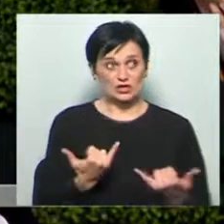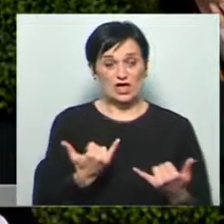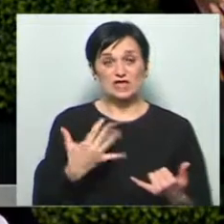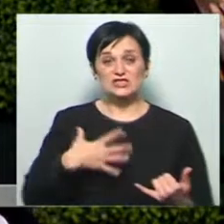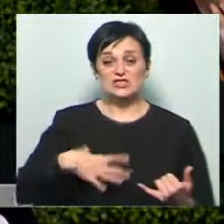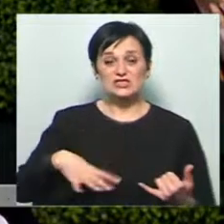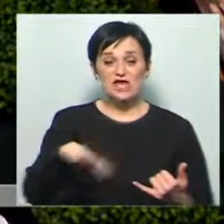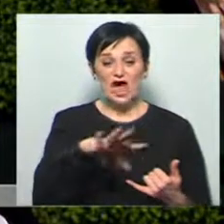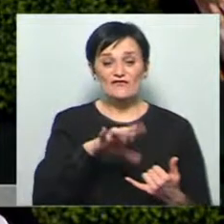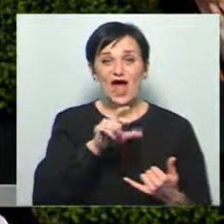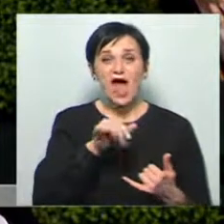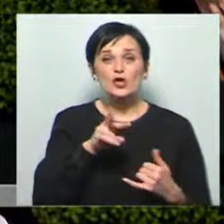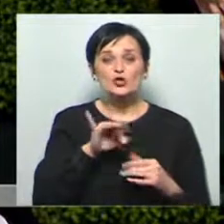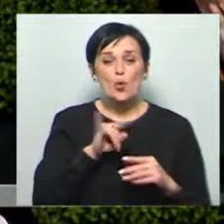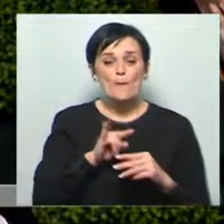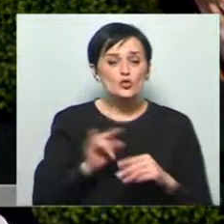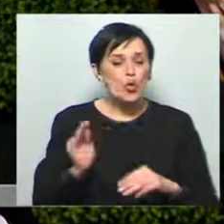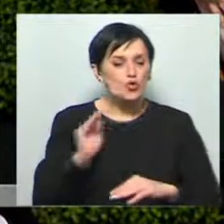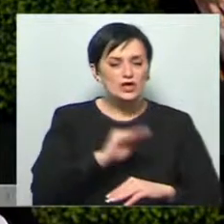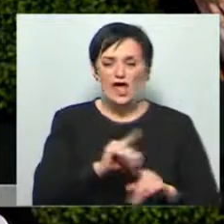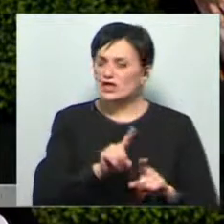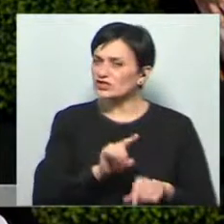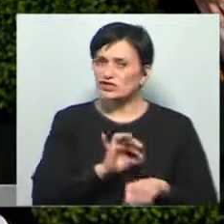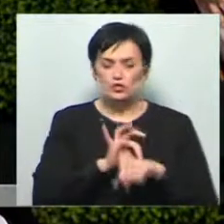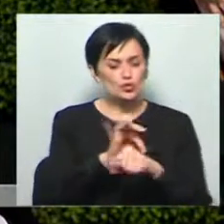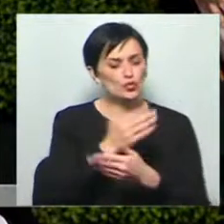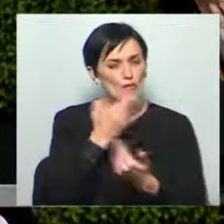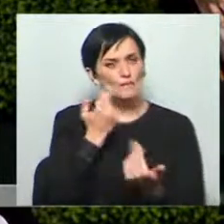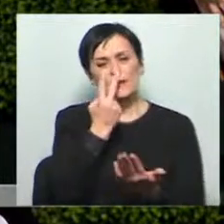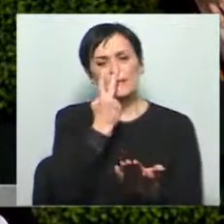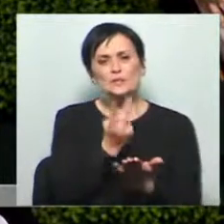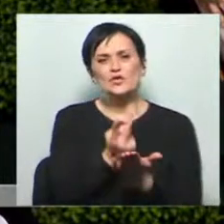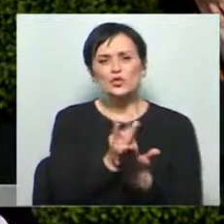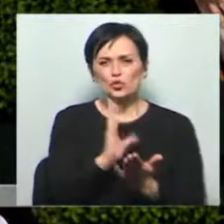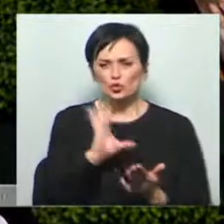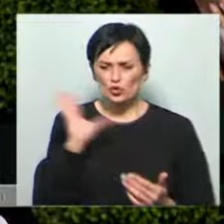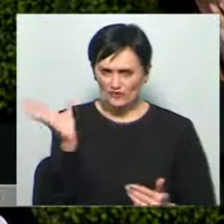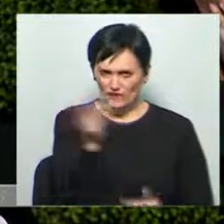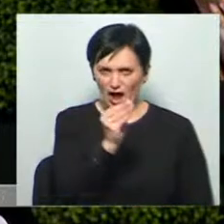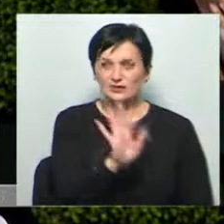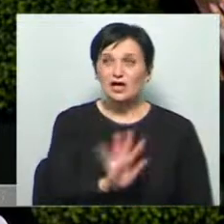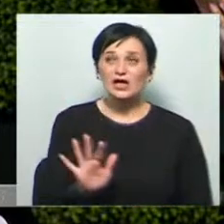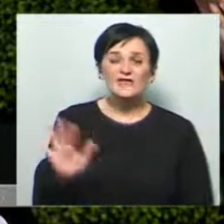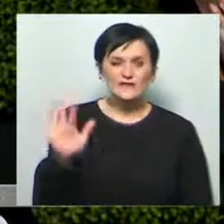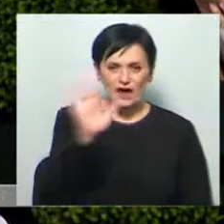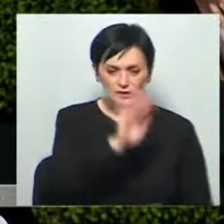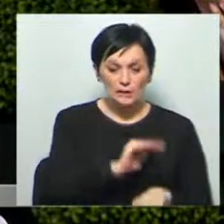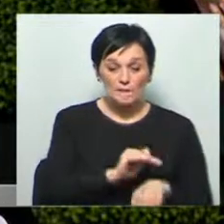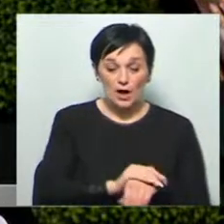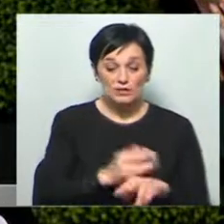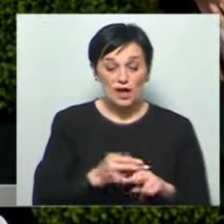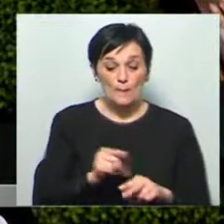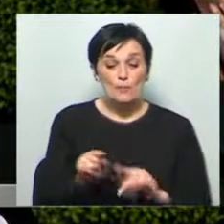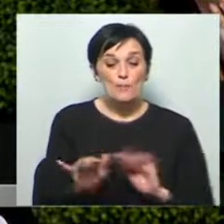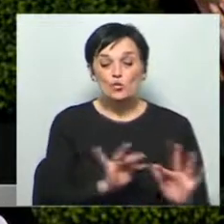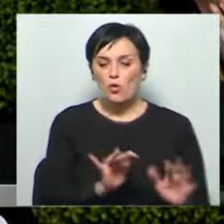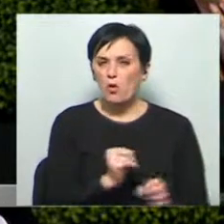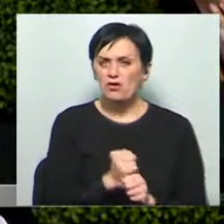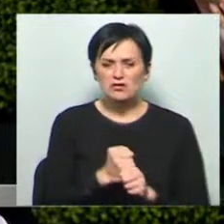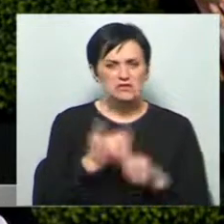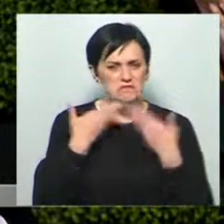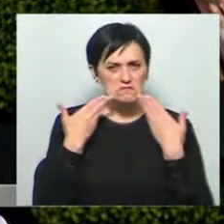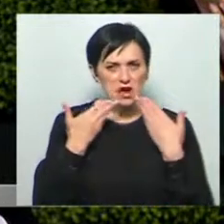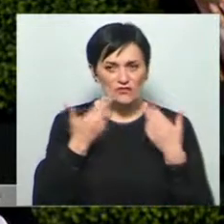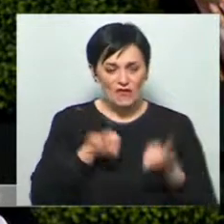საქართველოში ენდოპროტეზირება ესეთ პაციენტებთან არ ჩატარებულა. მიუხედავად იმისა, რომ ყველა ქვეყანა ფაქტიურად ამ პროცედურას აკეთებს ძალიან